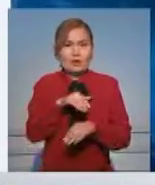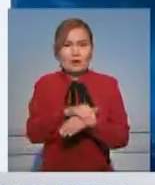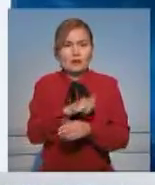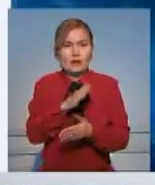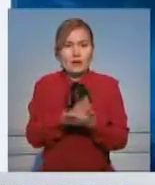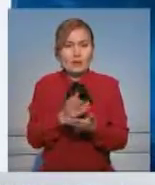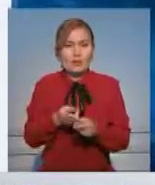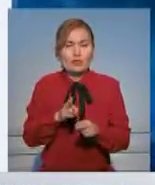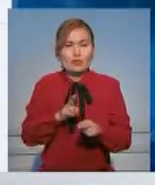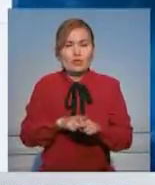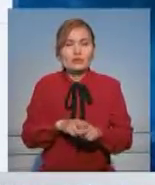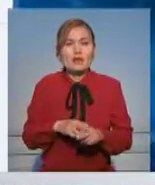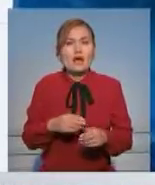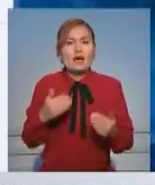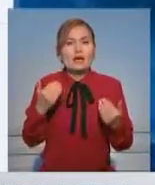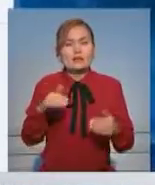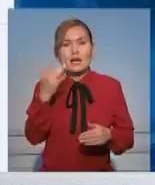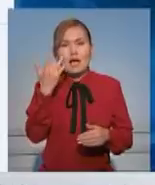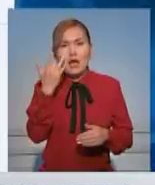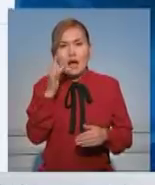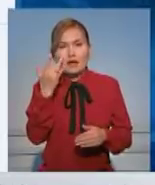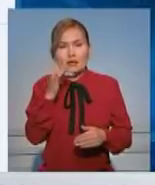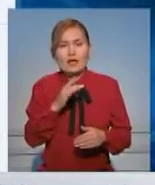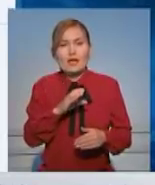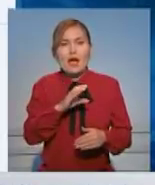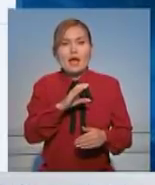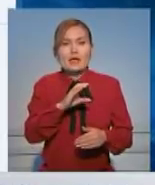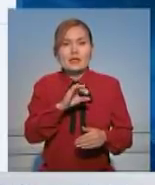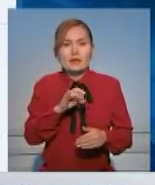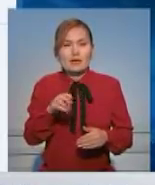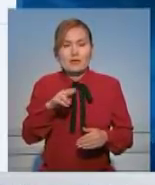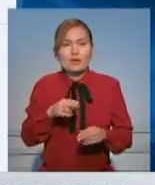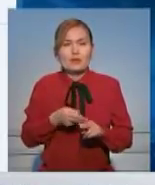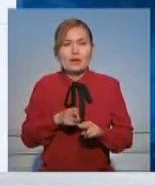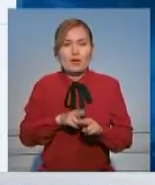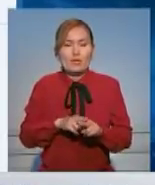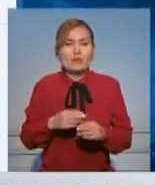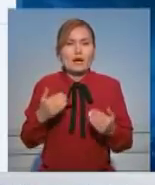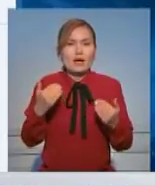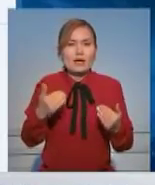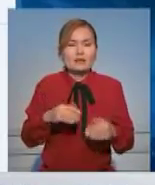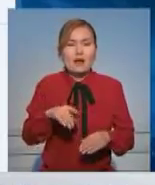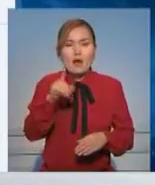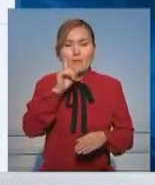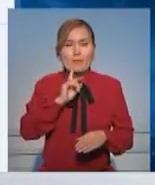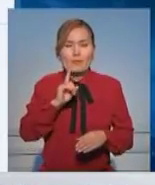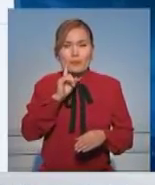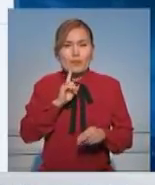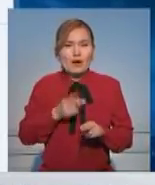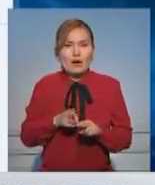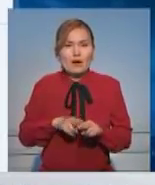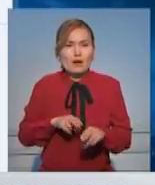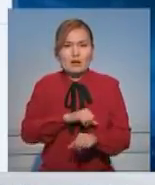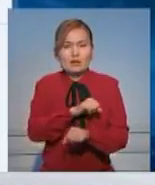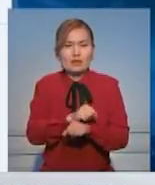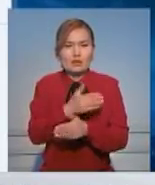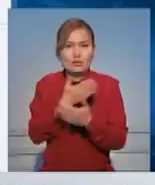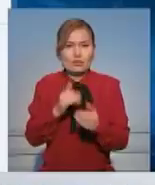Жергілікті тұрғындардан да шағым түскен жоқ. Осы әрекет арқылы АҚШ Сириядағы гуманитарлық ахуалды одан әрі ушықтырып